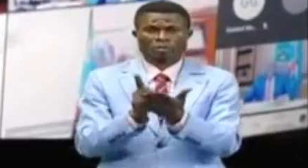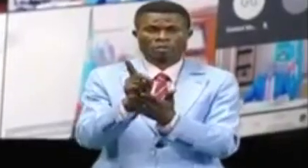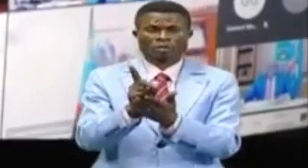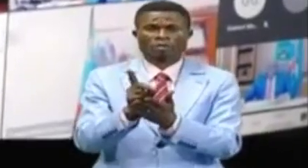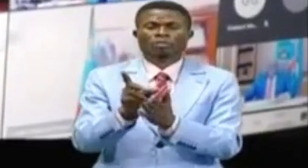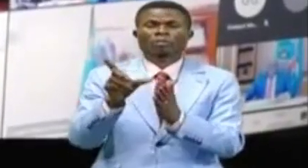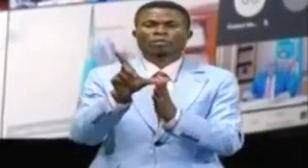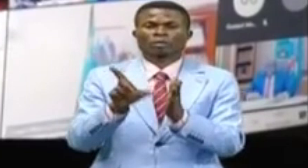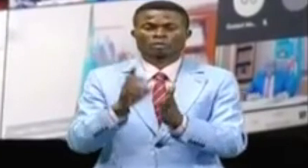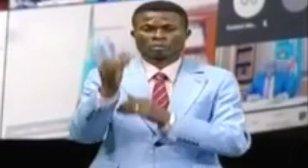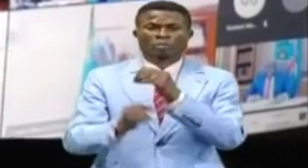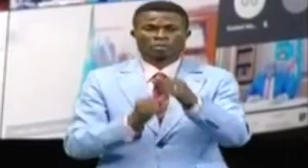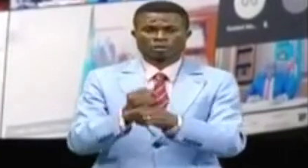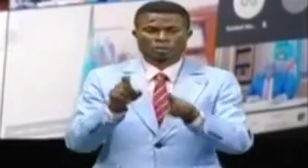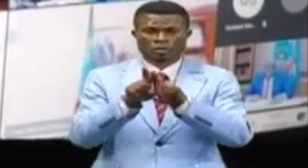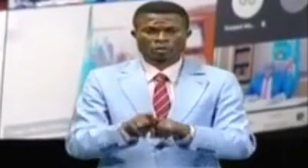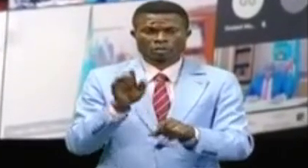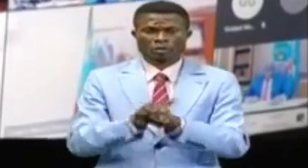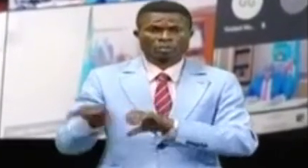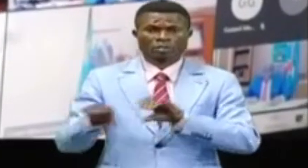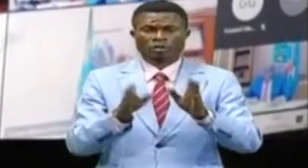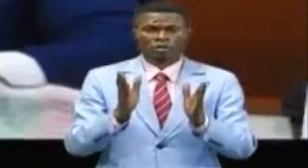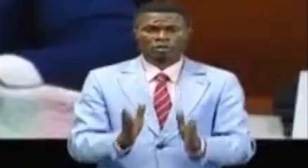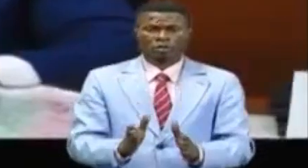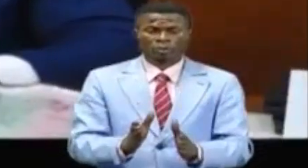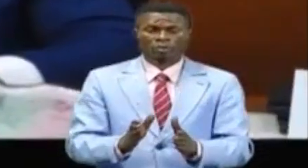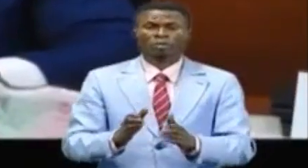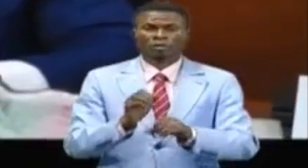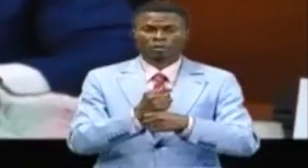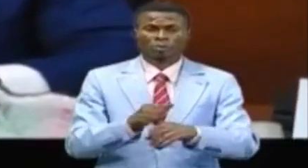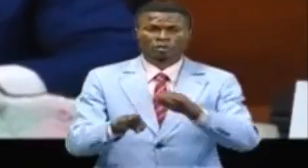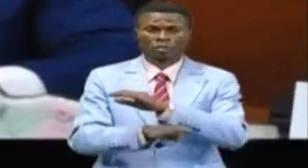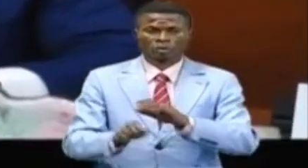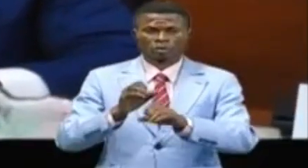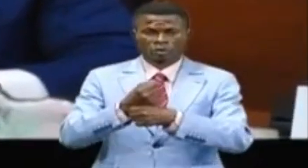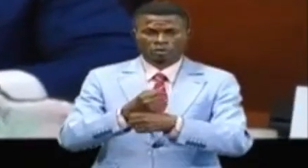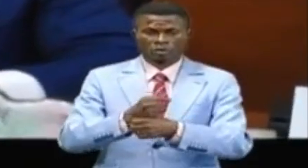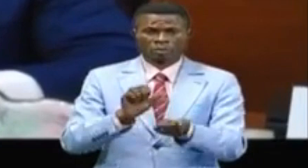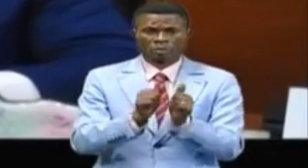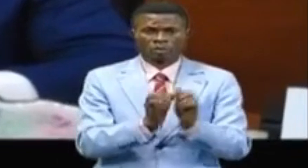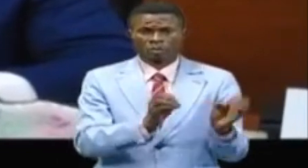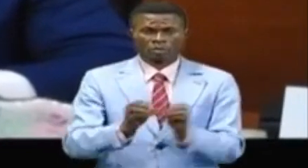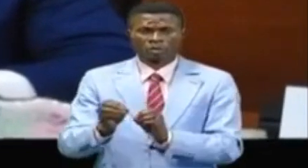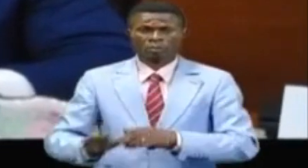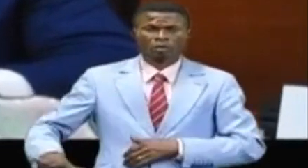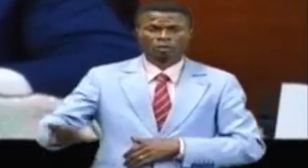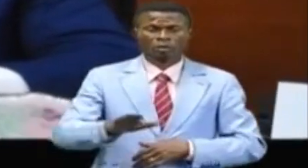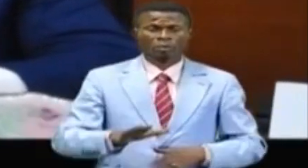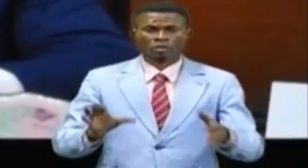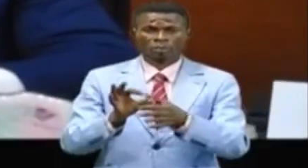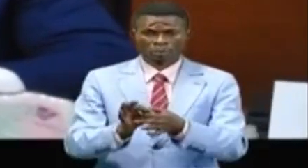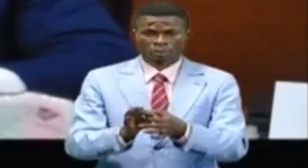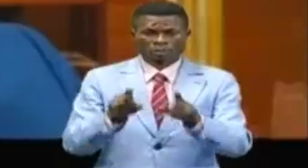international et surtout du multilatéralisme qui sont à la base de la création de l'Organisation des Nations Unies et ont